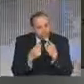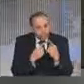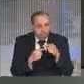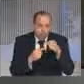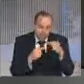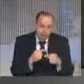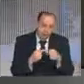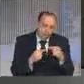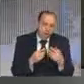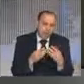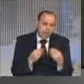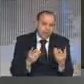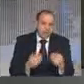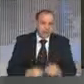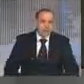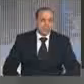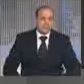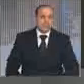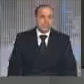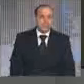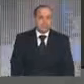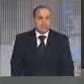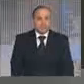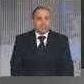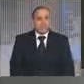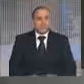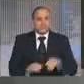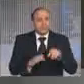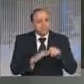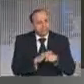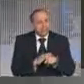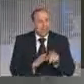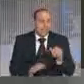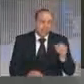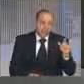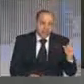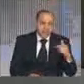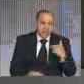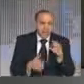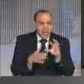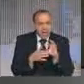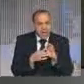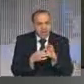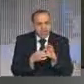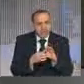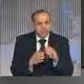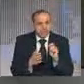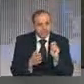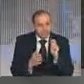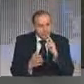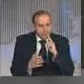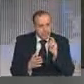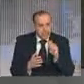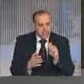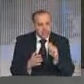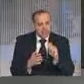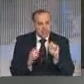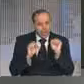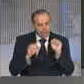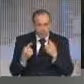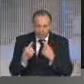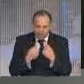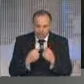في الامكانيات من جهه اخرى الاطباء الداخليين والمقيمين كيف يرفضوا طابع الاجبار كلام النجم